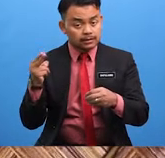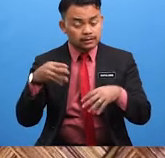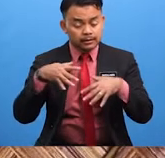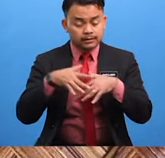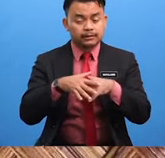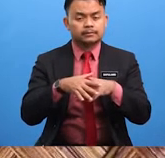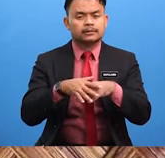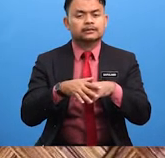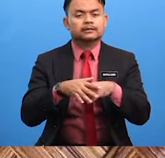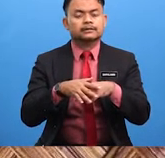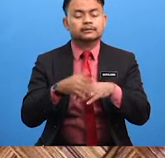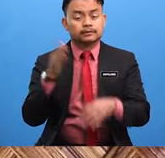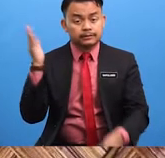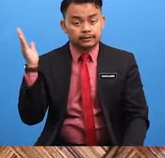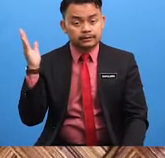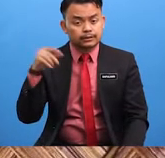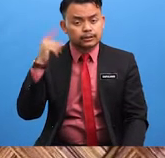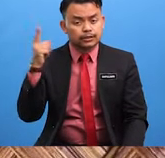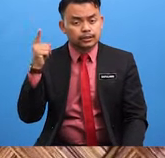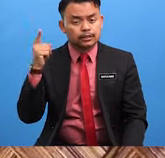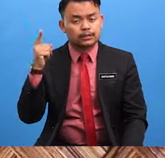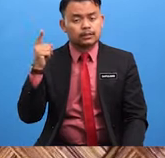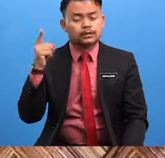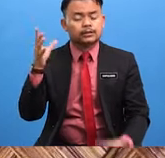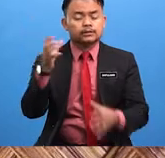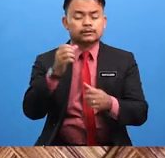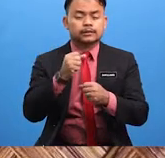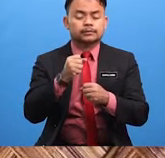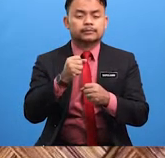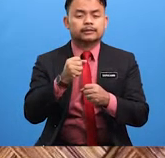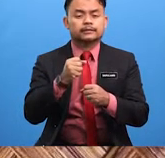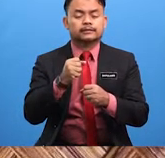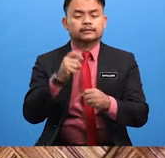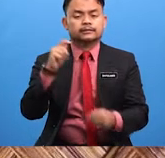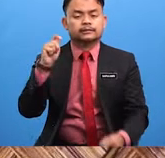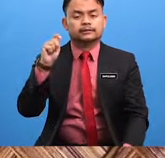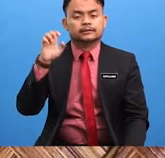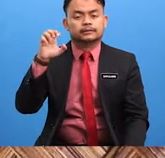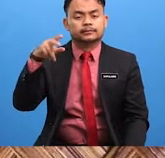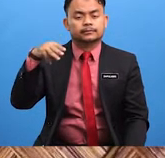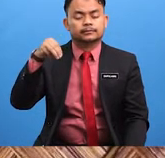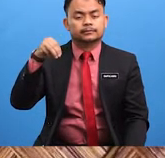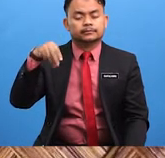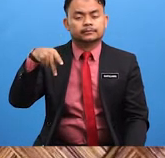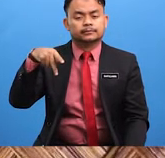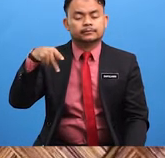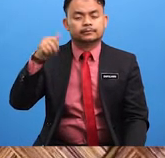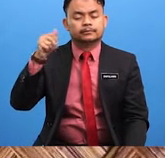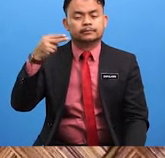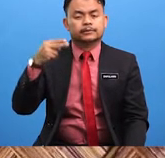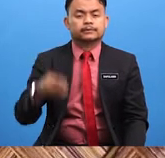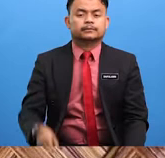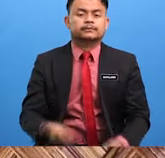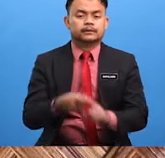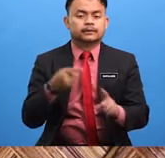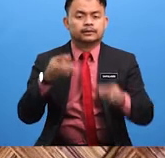sering mendapat tempahan sama ada daripada pihak perseorangan atau organisasi. Beliau pernah